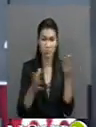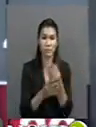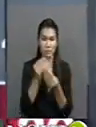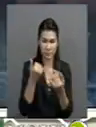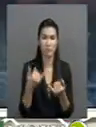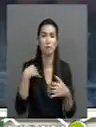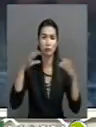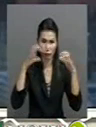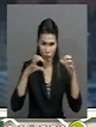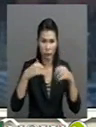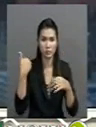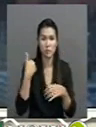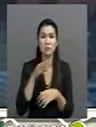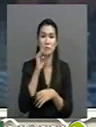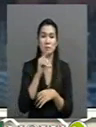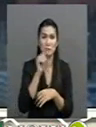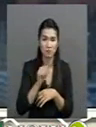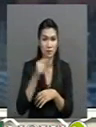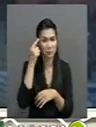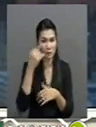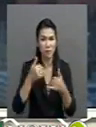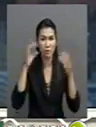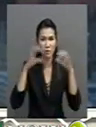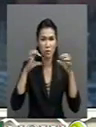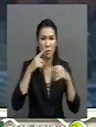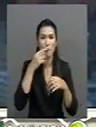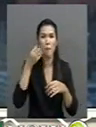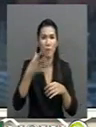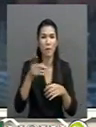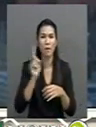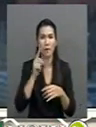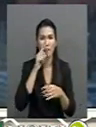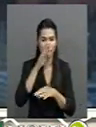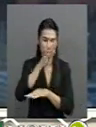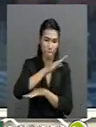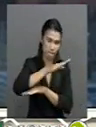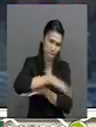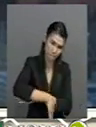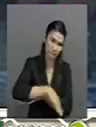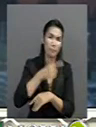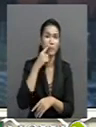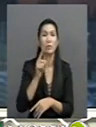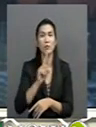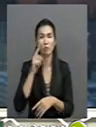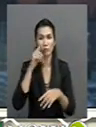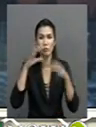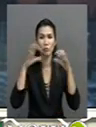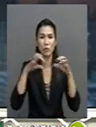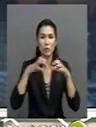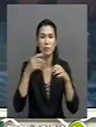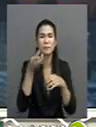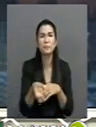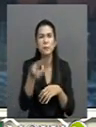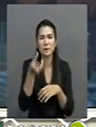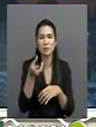ฝนอยู่นะครับวันนี้มีฝนร้อยละ40ของพื้นที่โอกาสที่จะตกนั้นส่วนใหญ่อยู่ในช่วงของบ่ายถึงค่ำครับแล้วก็จะเป็นลักษณะของฝนสู้ตก